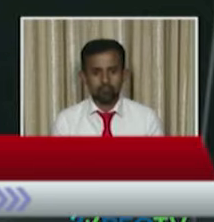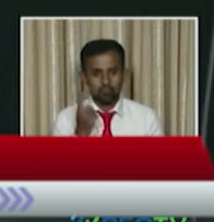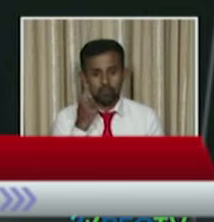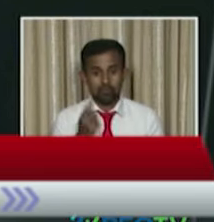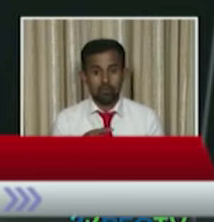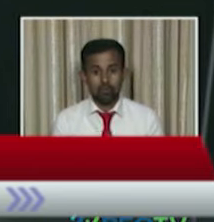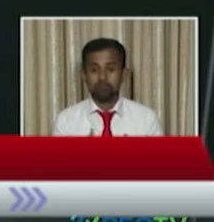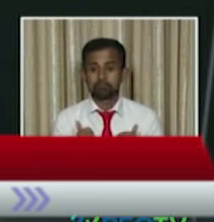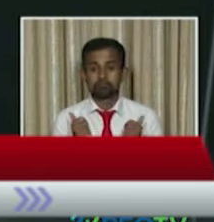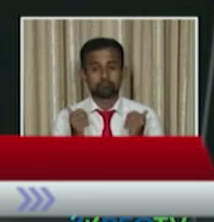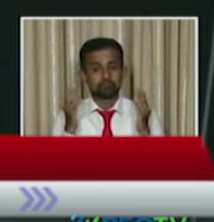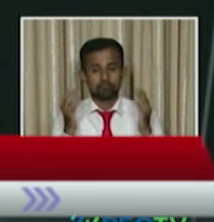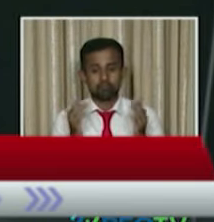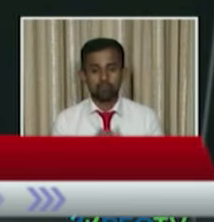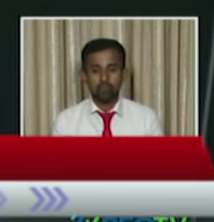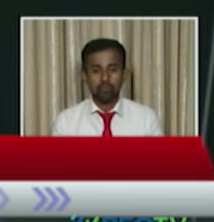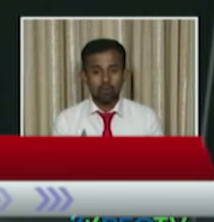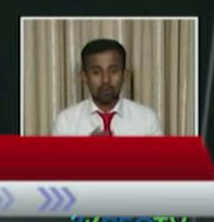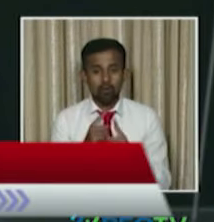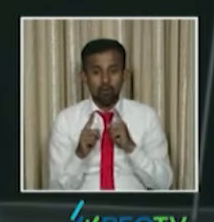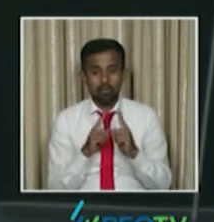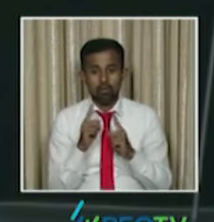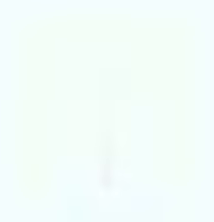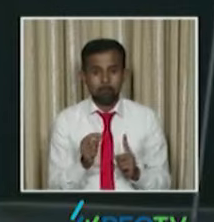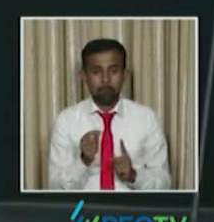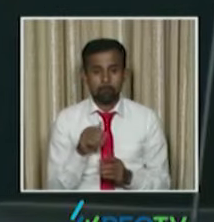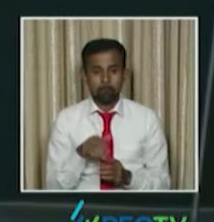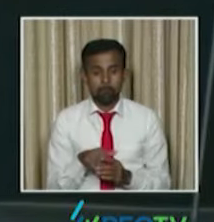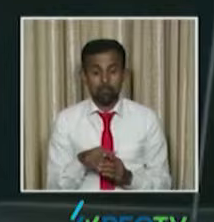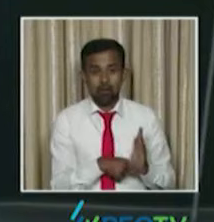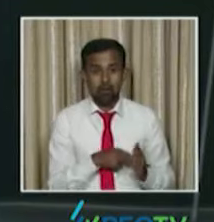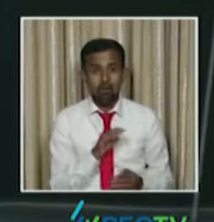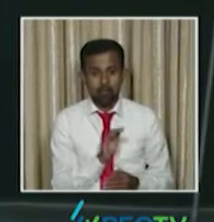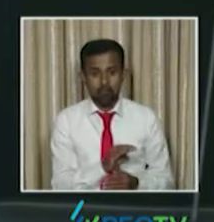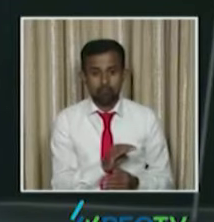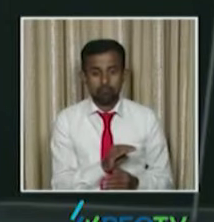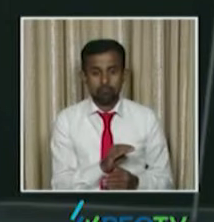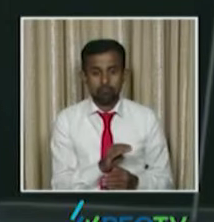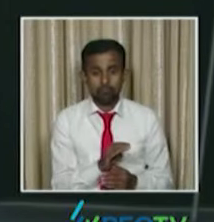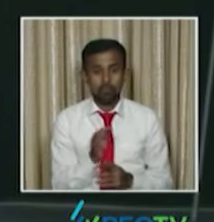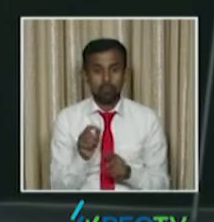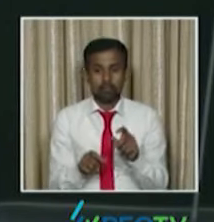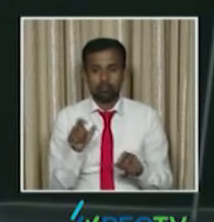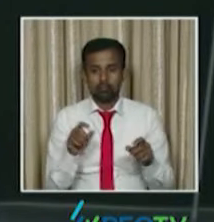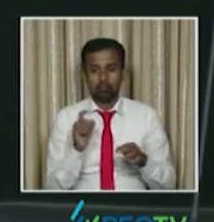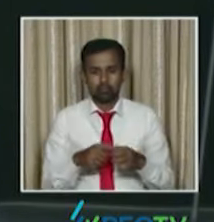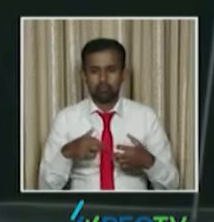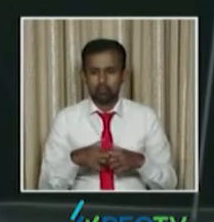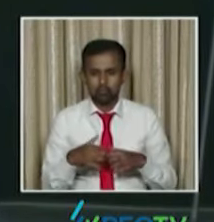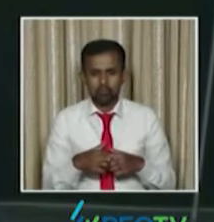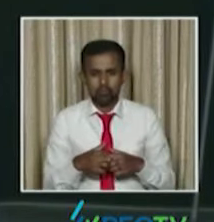මේ රට සුරපුරය. එතකොට අපි කතා කරන්නේ මේ පාර්ලිමේන්තුවේ මේ රටේ තියෙන මම හිතන්නේ ජනතාවගේ ප්‍රශ්න